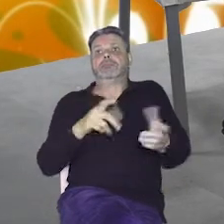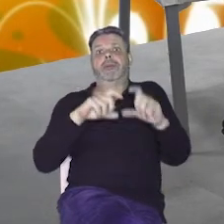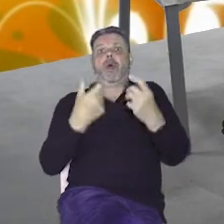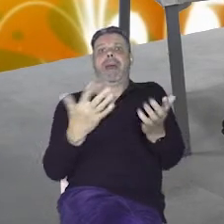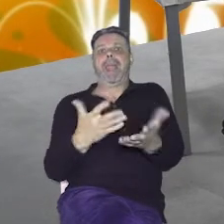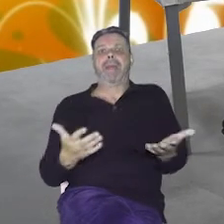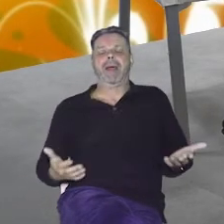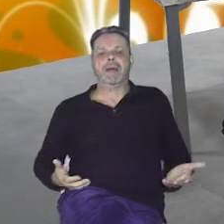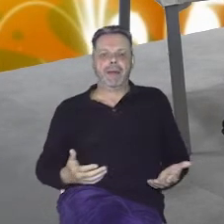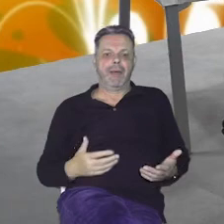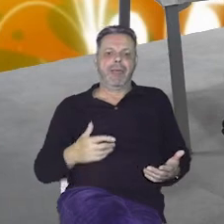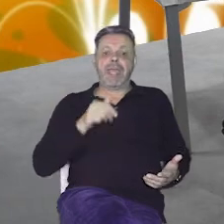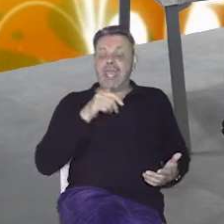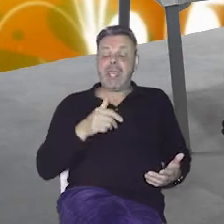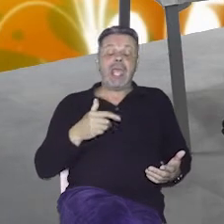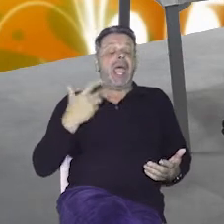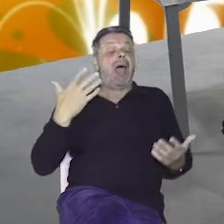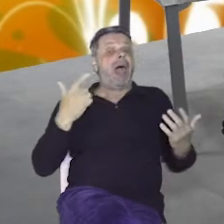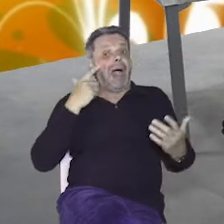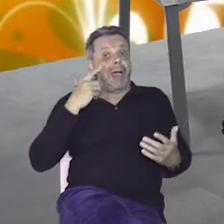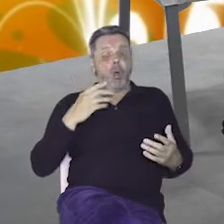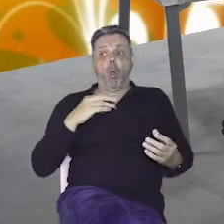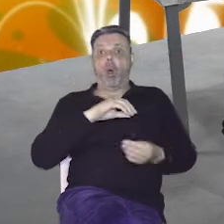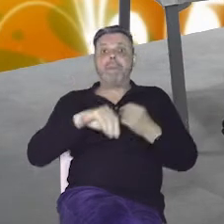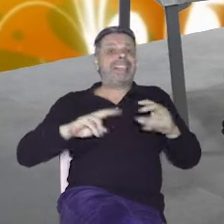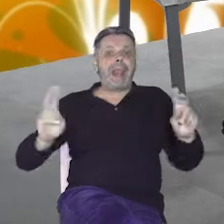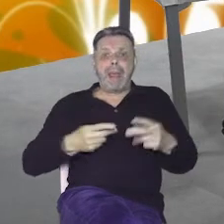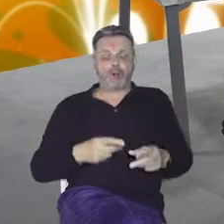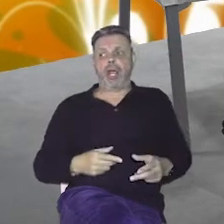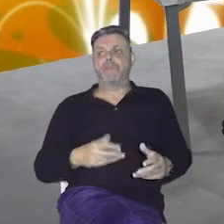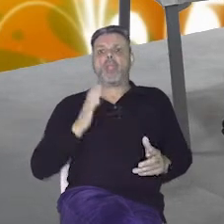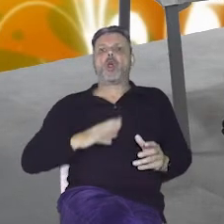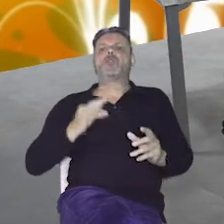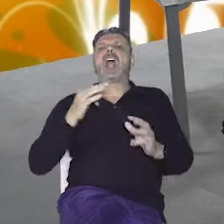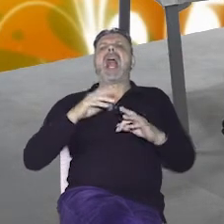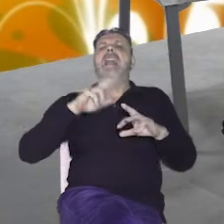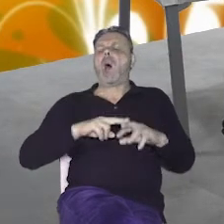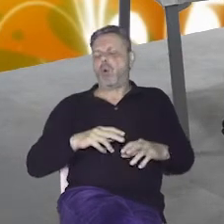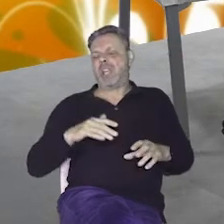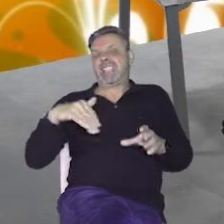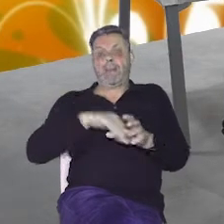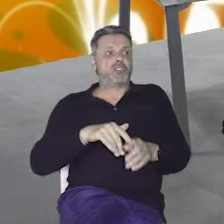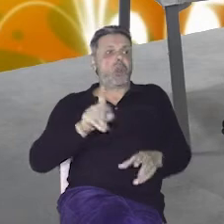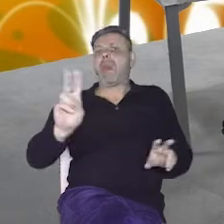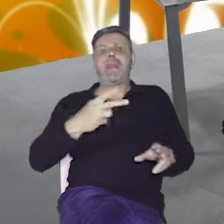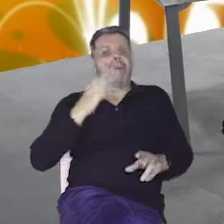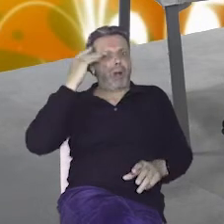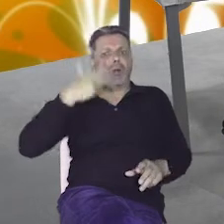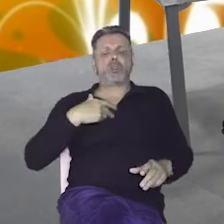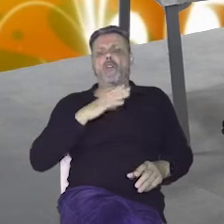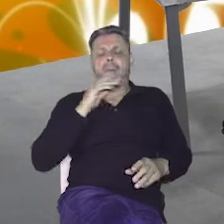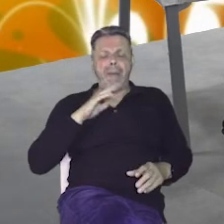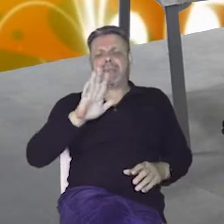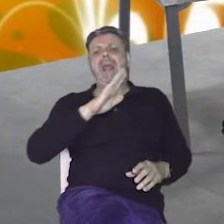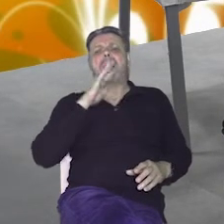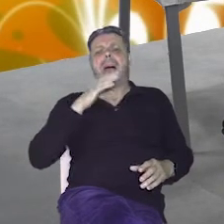kraju ne može obitelj, evo, gospođa Rauh je zaposlena, ona nije mogla, njena mama je oboljela